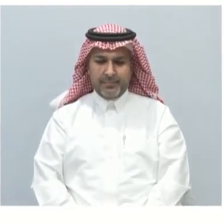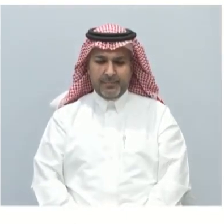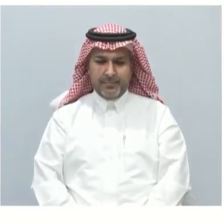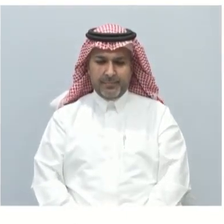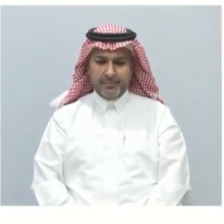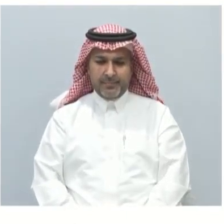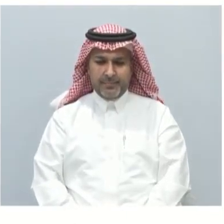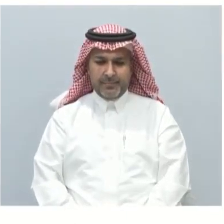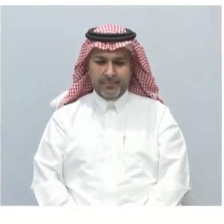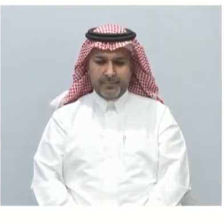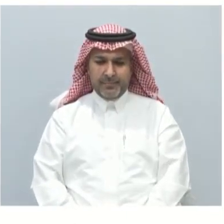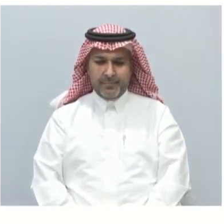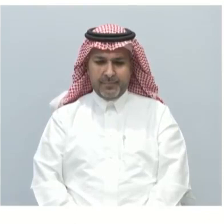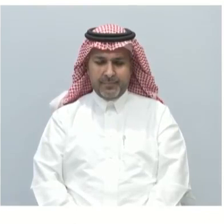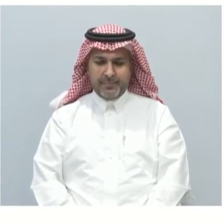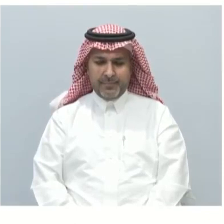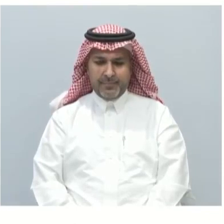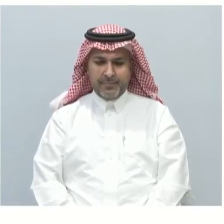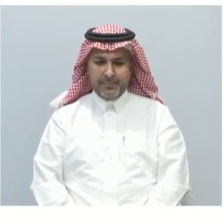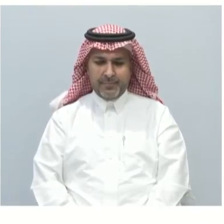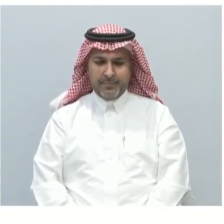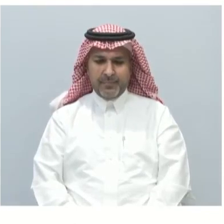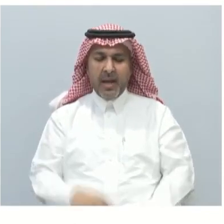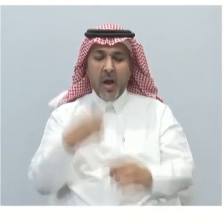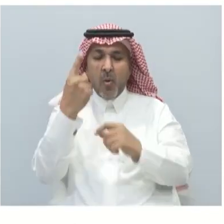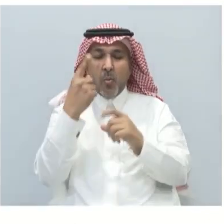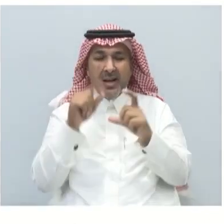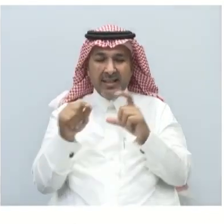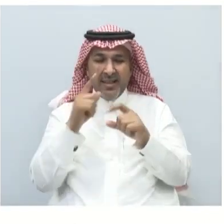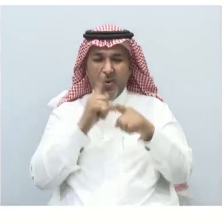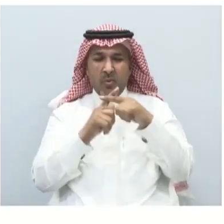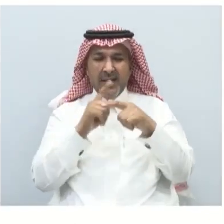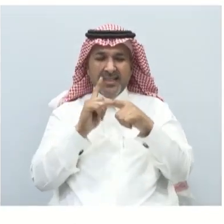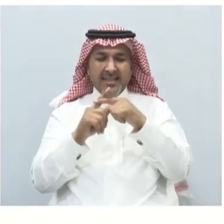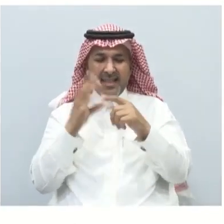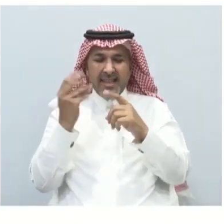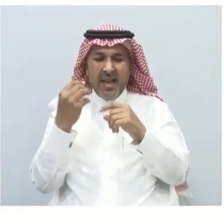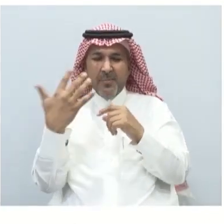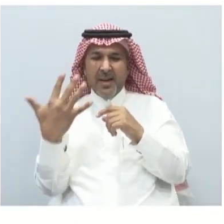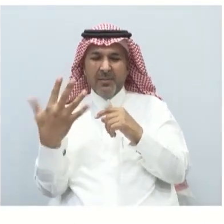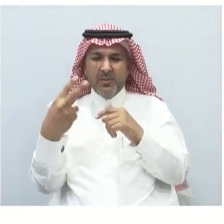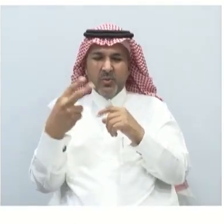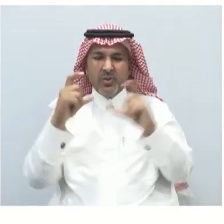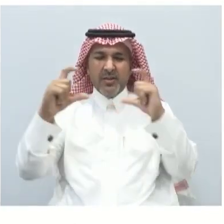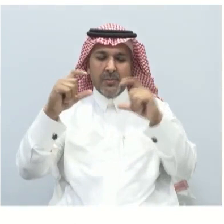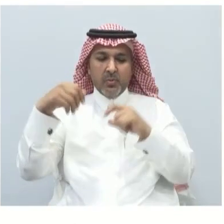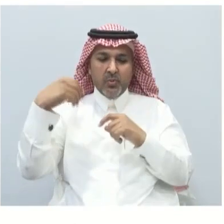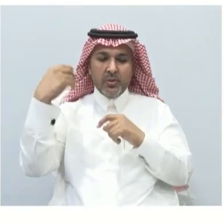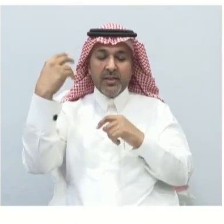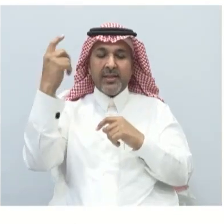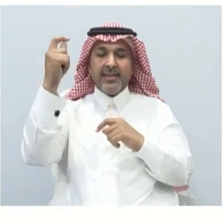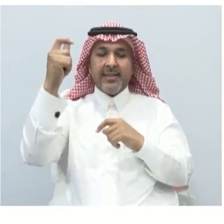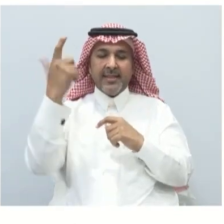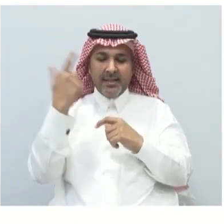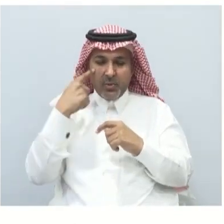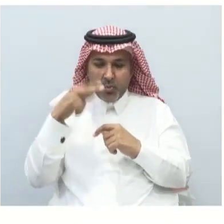واحد الى الجهاز اذا هذا هو العدد الاساسي واحد زائدا 25% الكل اس تي وين الجواب